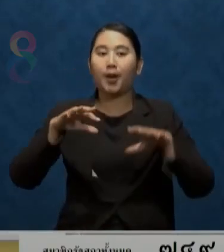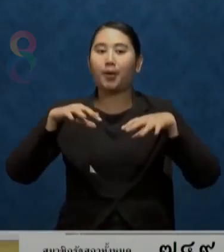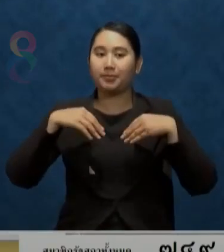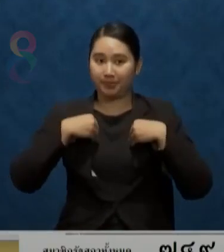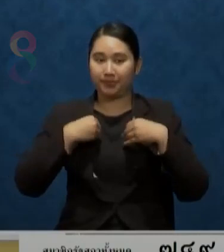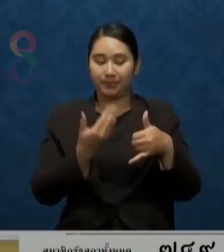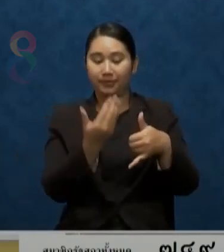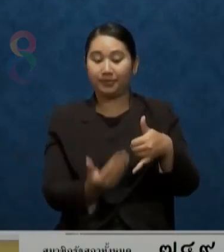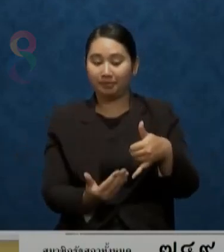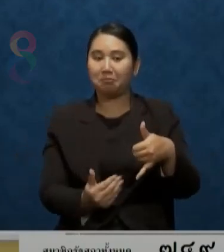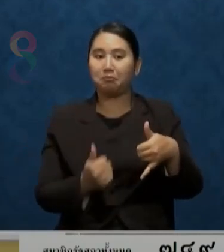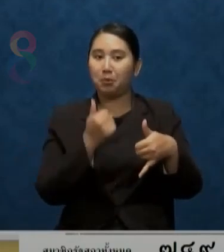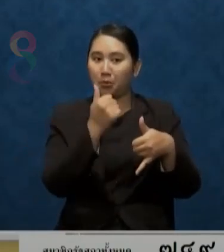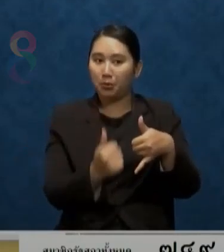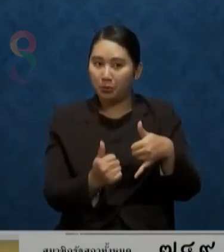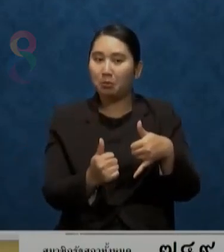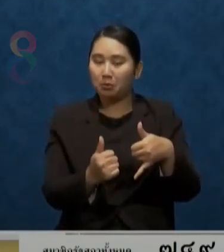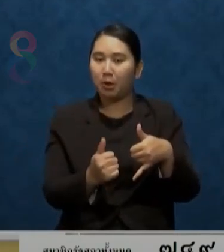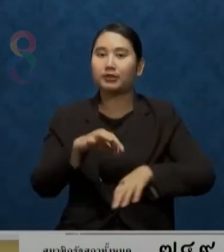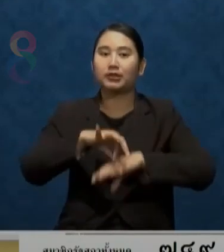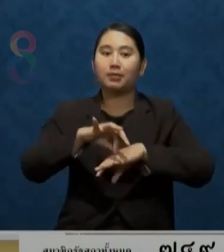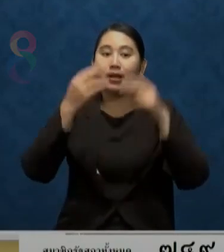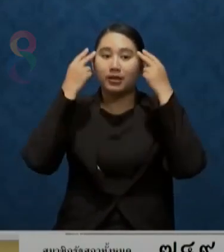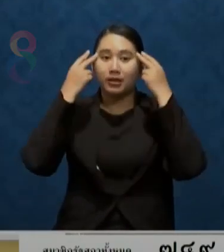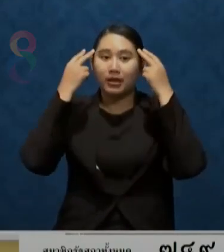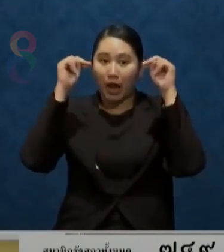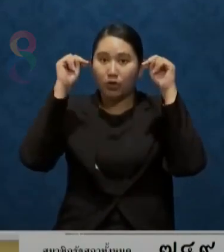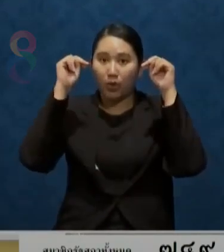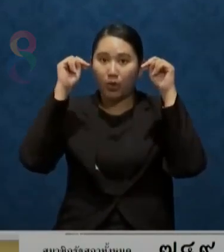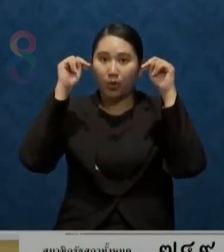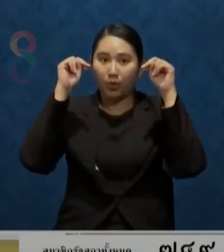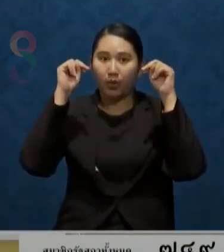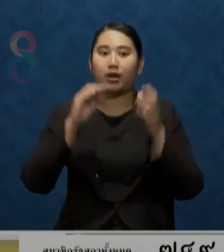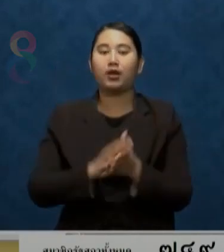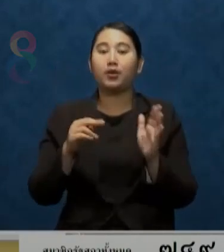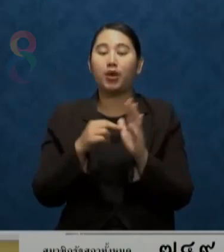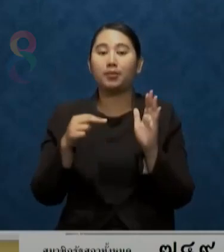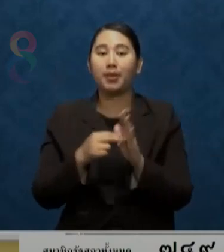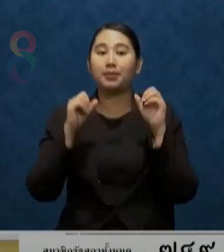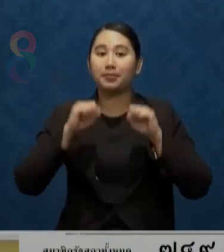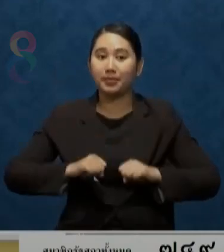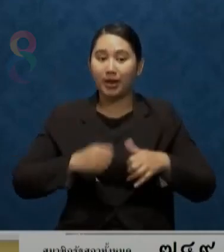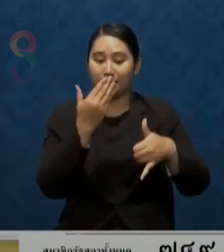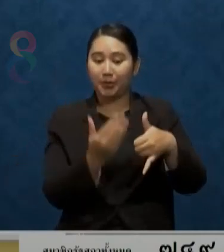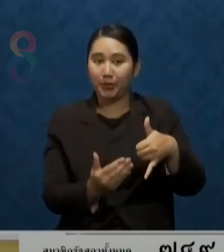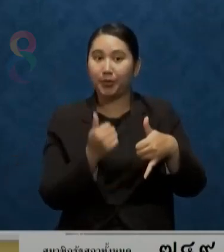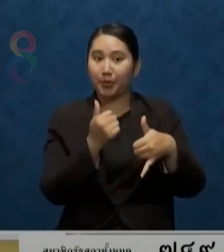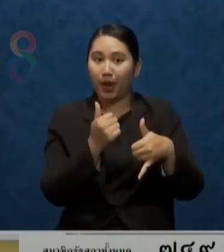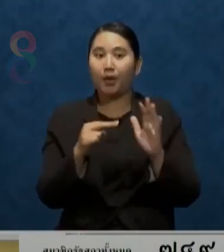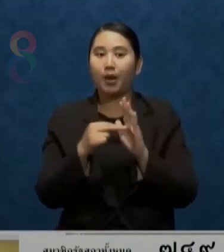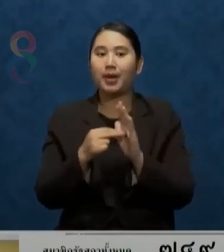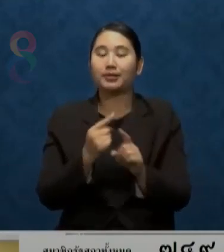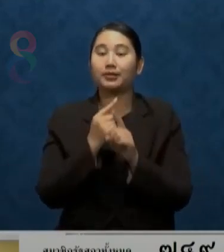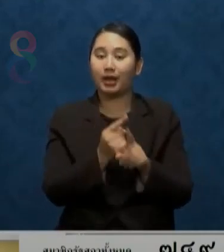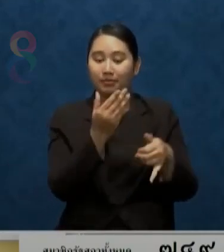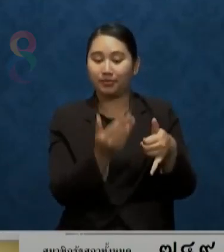บุคคลที่สมควรเป็นนายกรัฐมนตรีเพราะนั้นความเห็นชอบหรือความสมควรอยู่ที่เงื่อนไขเรื่องคุ